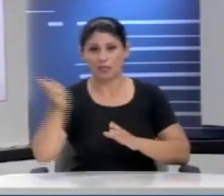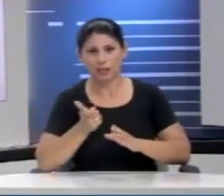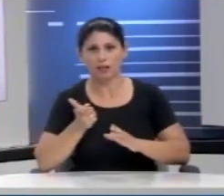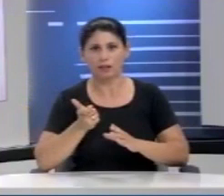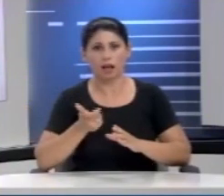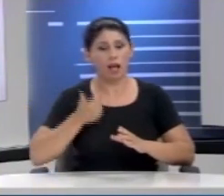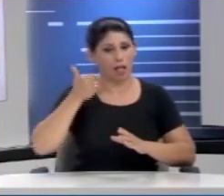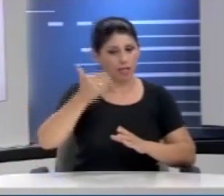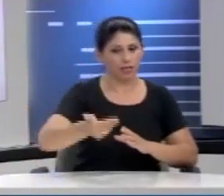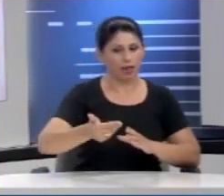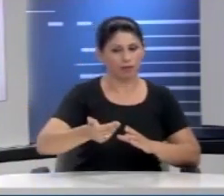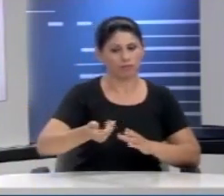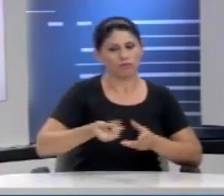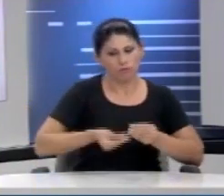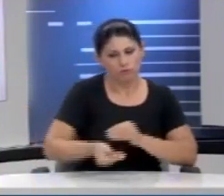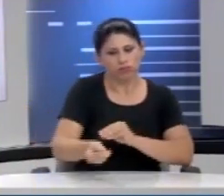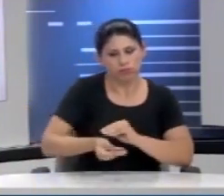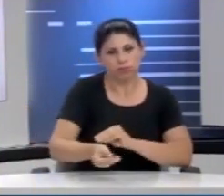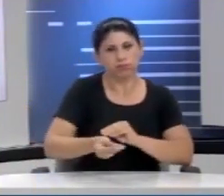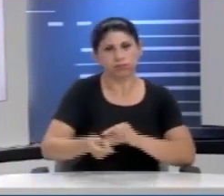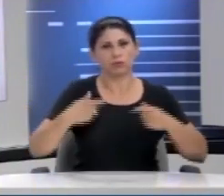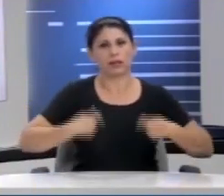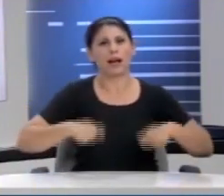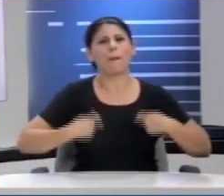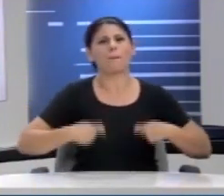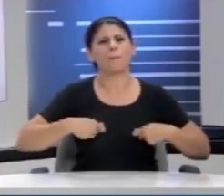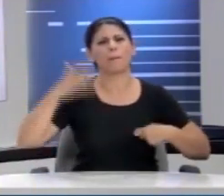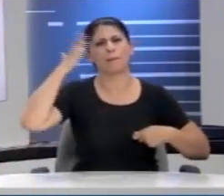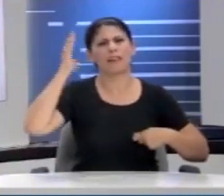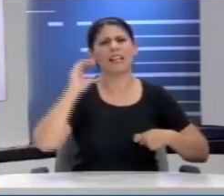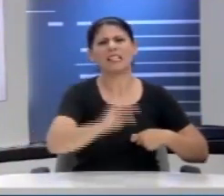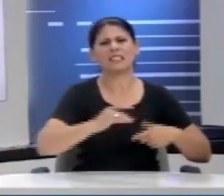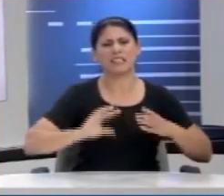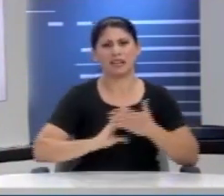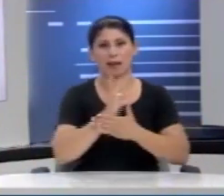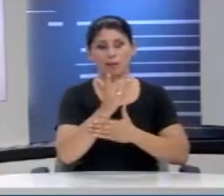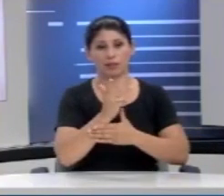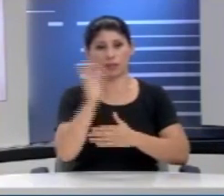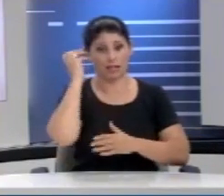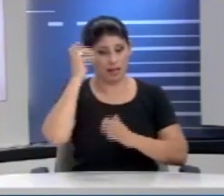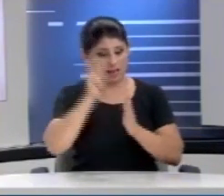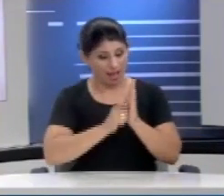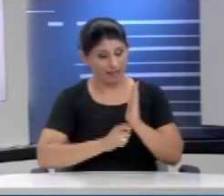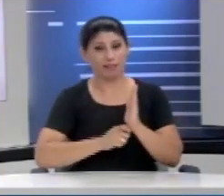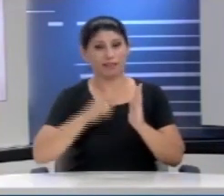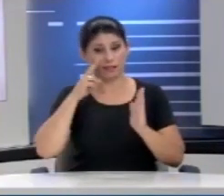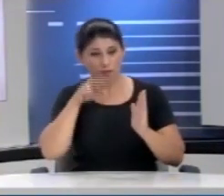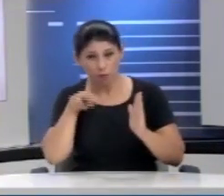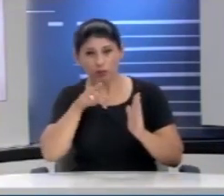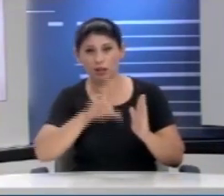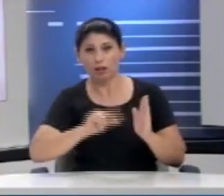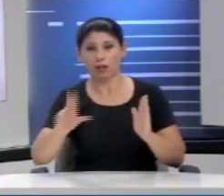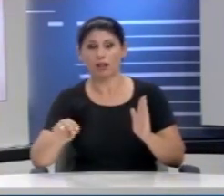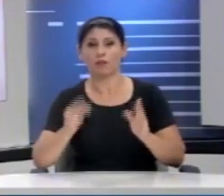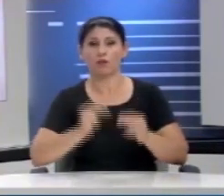που θα τροφοδοτήσουν την καπιταλιστική ανάπτυξη. Η έκθεση εποπτείας επισημαίνει το ίδιο πρόβλημα ως